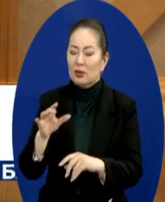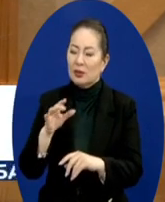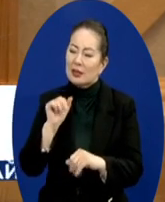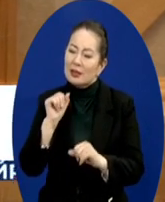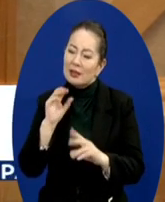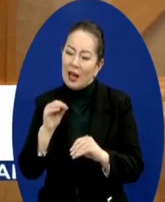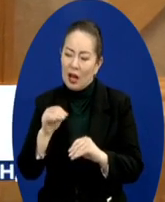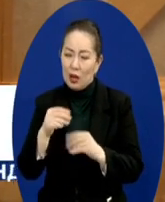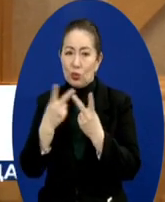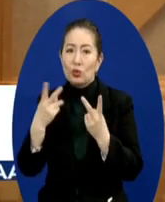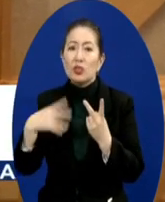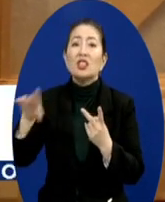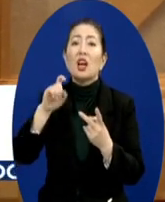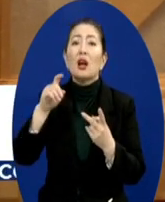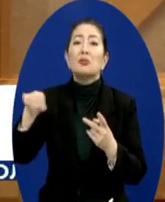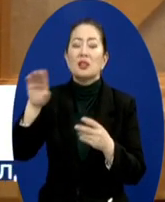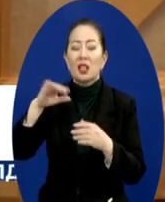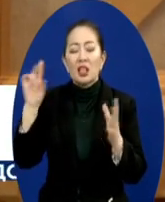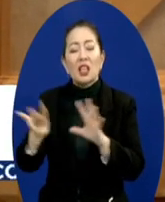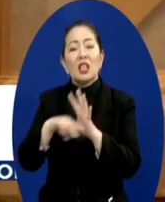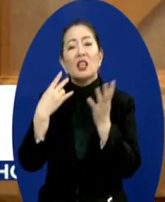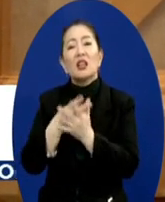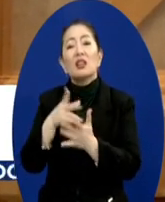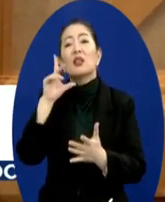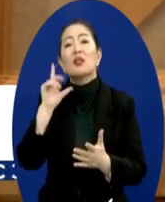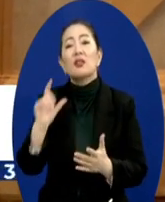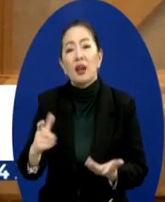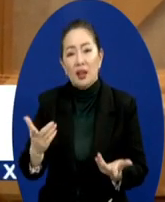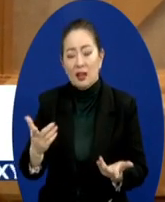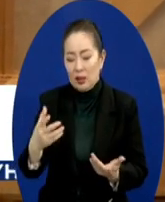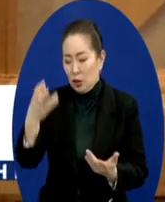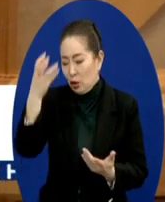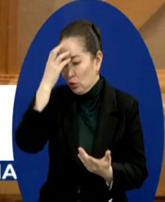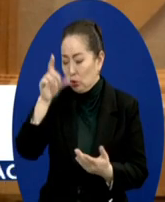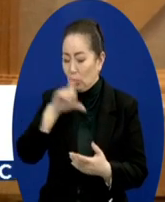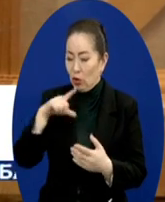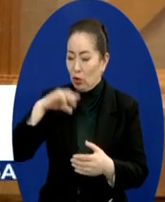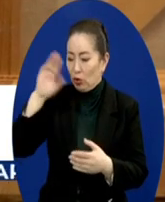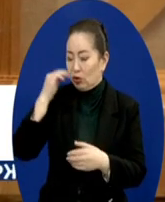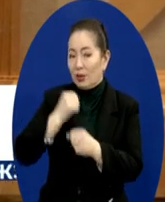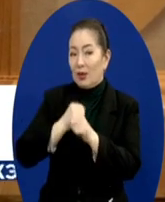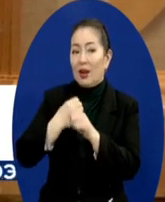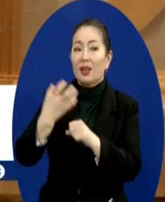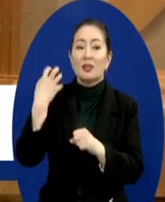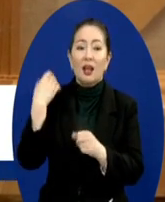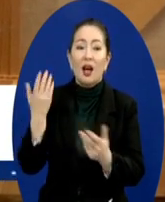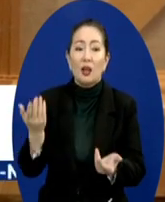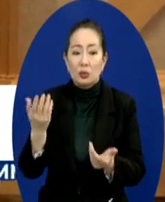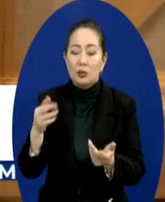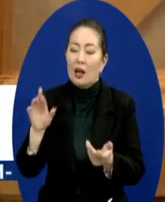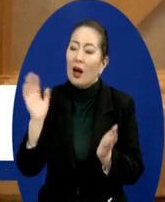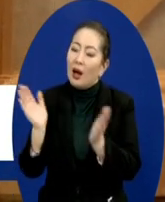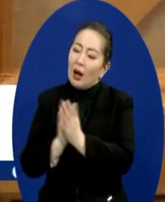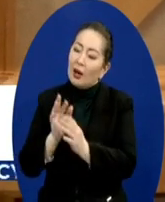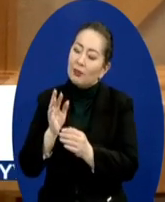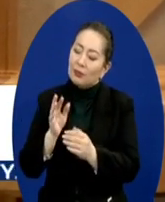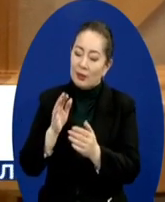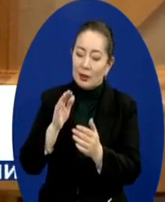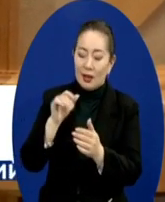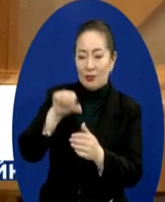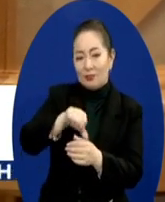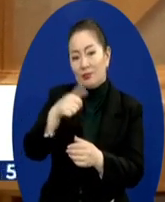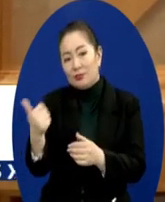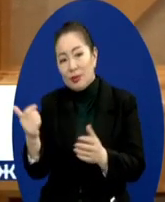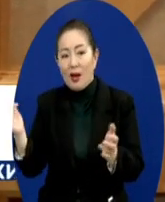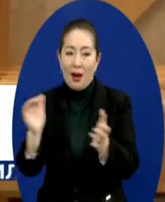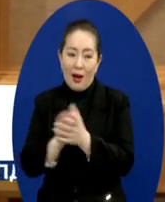бүгдийн үндэсний хэмжээнд нэгдэл болгох замаар төр бас тодорхой ажил үүргээ тэднэрт хариуцуулж хамтдаа энэ хоёр талд гарч